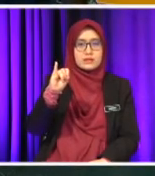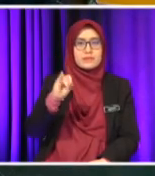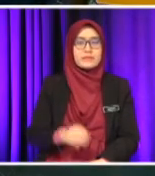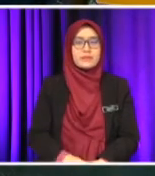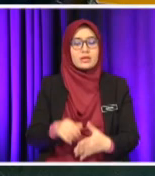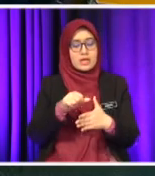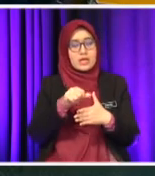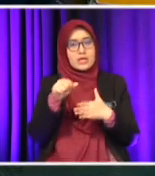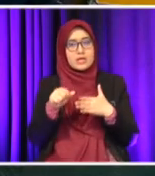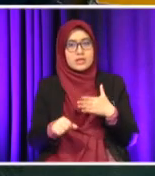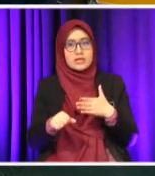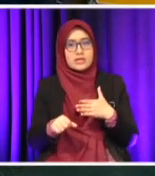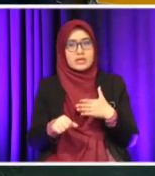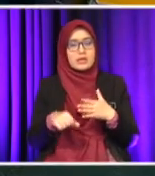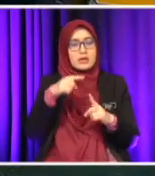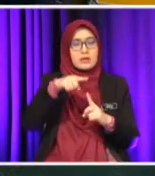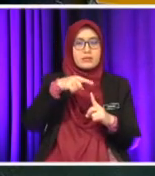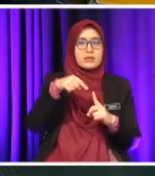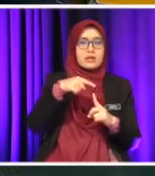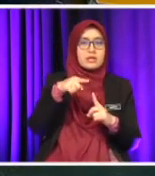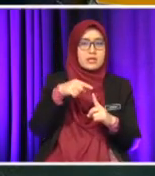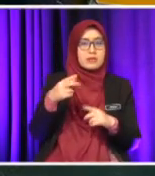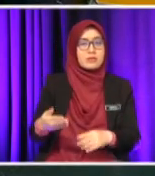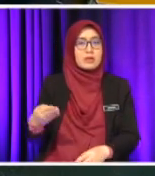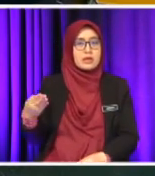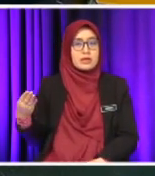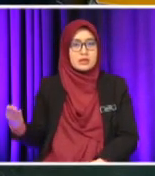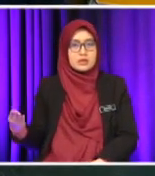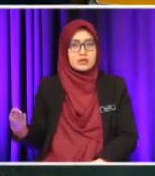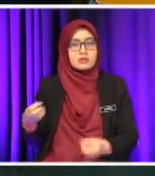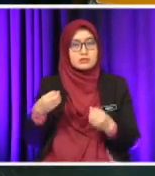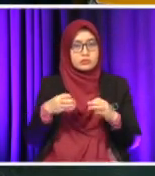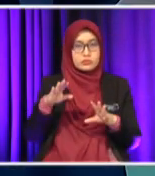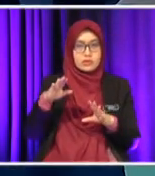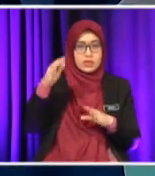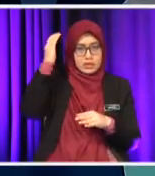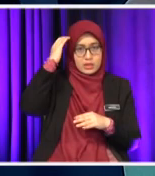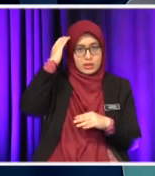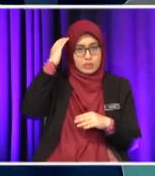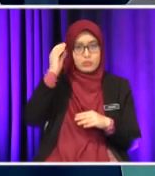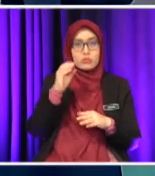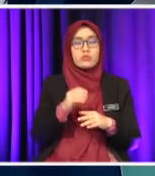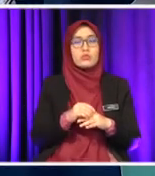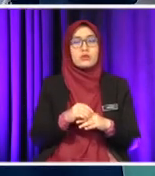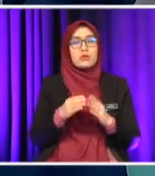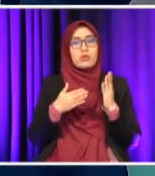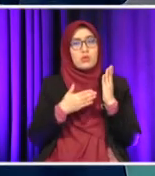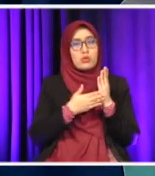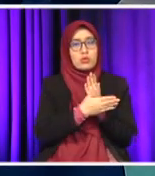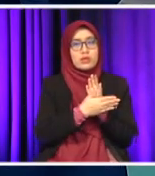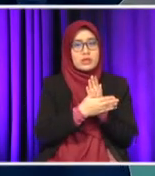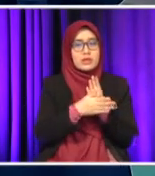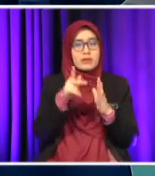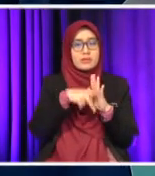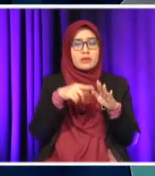produk dah sampai kepada apa sudah diketahui oleh kumpulan sasaran dan tentulah akan berlakunya